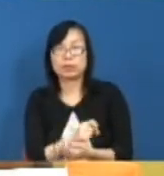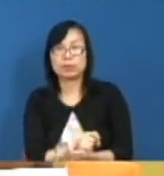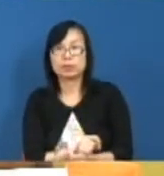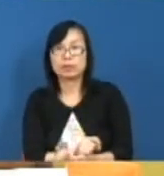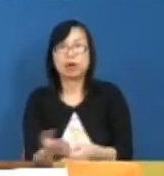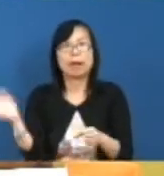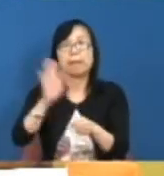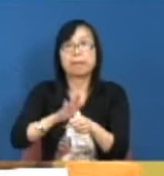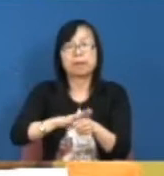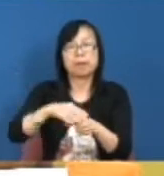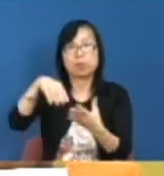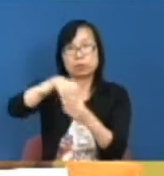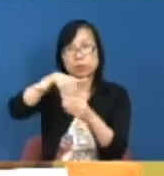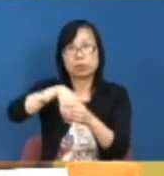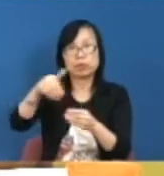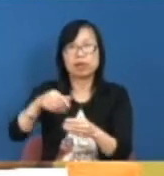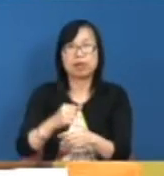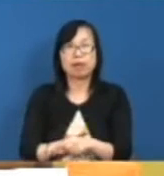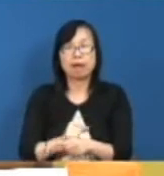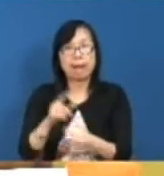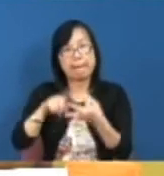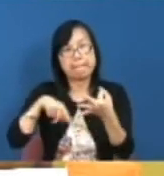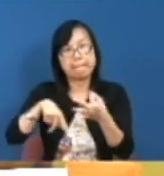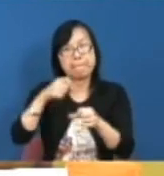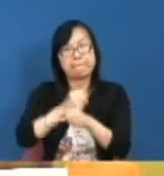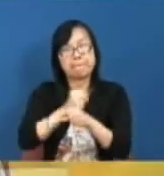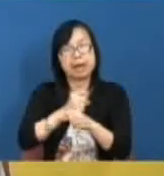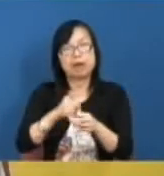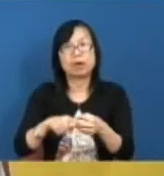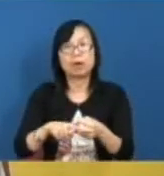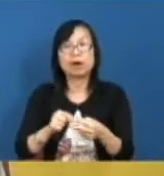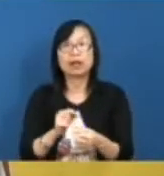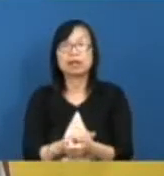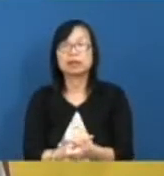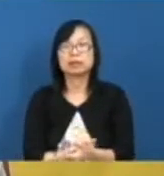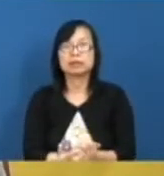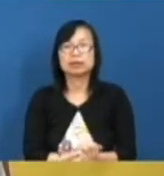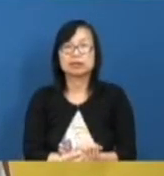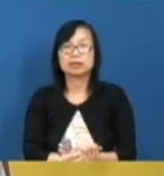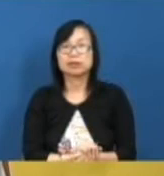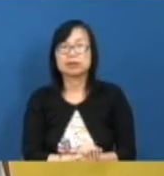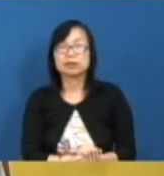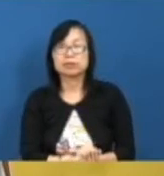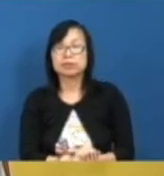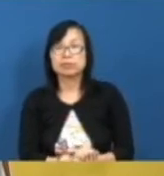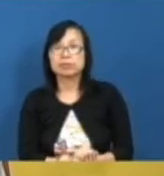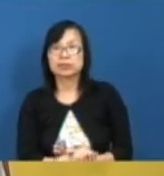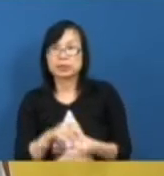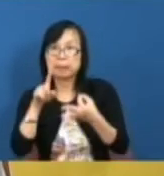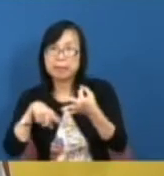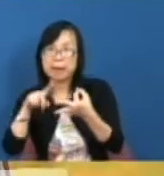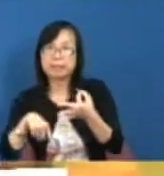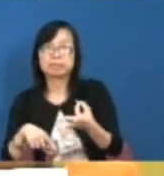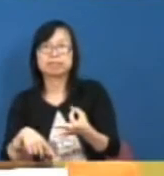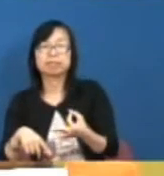選聯嗰扎咁嘅學者啊、馬岳啊。 葉建文啦、 啊，葉建文啊，陳建文啊，嗰扎啦，啊，即係炒